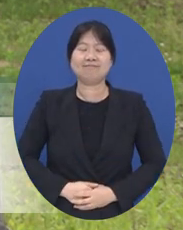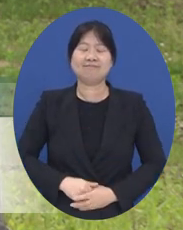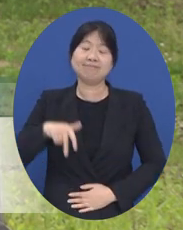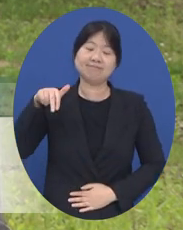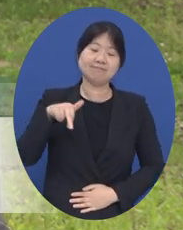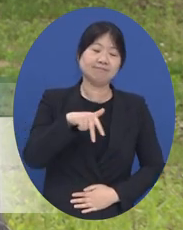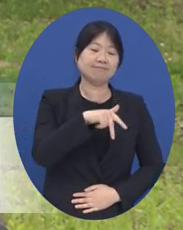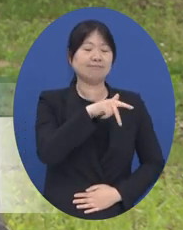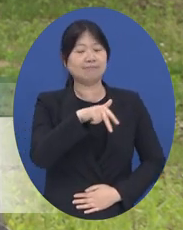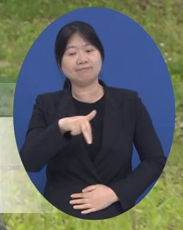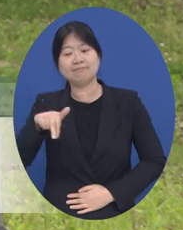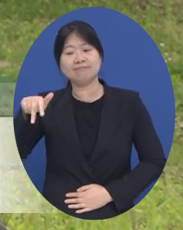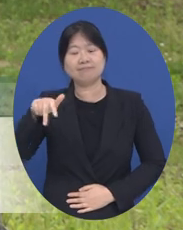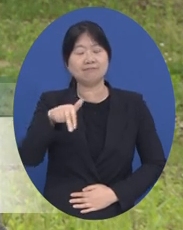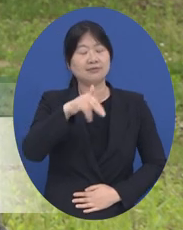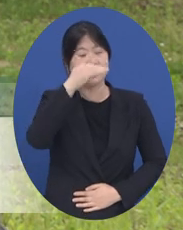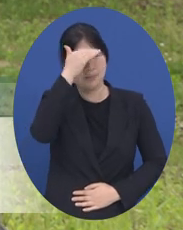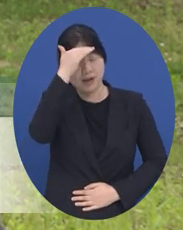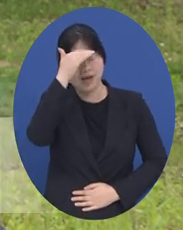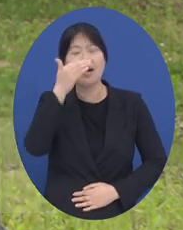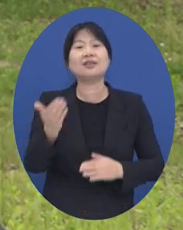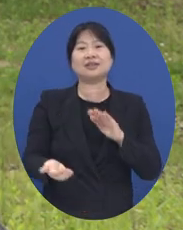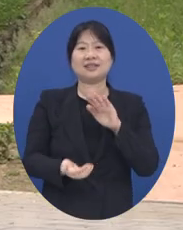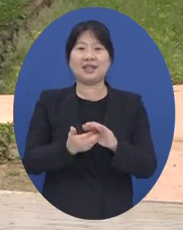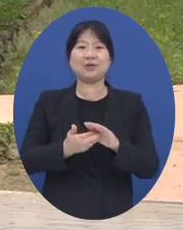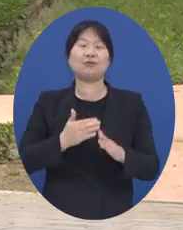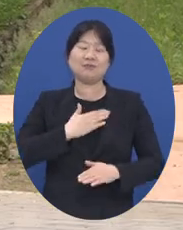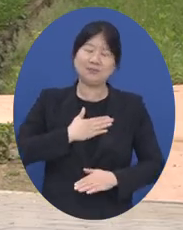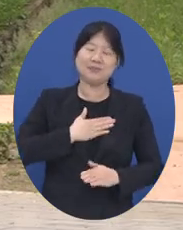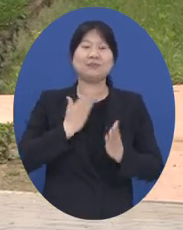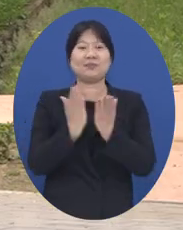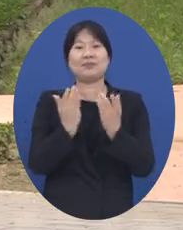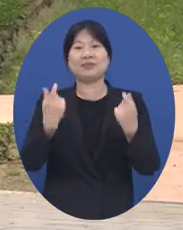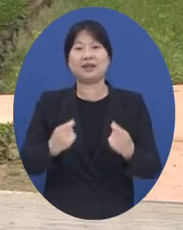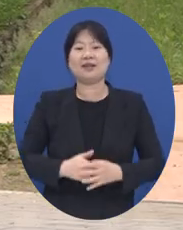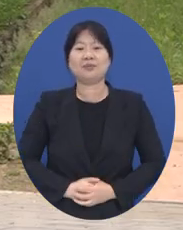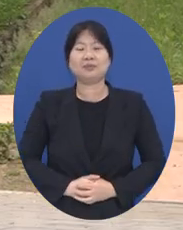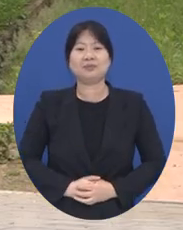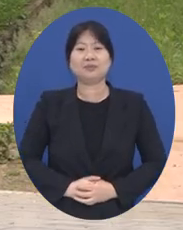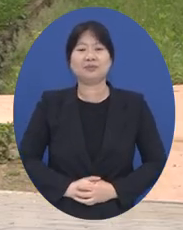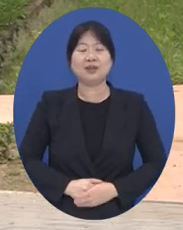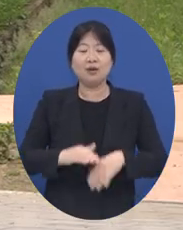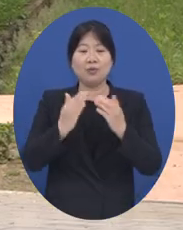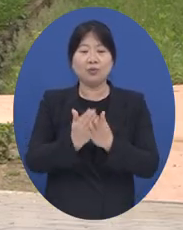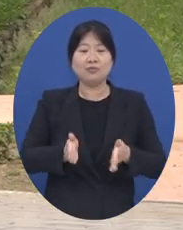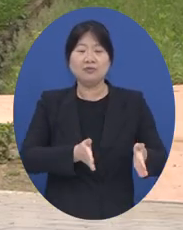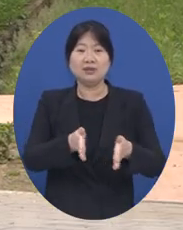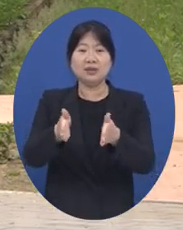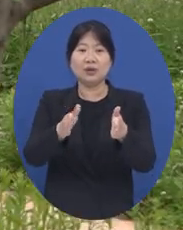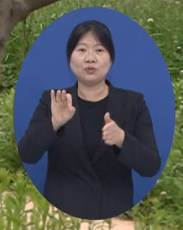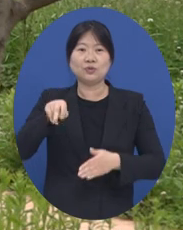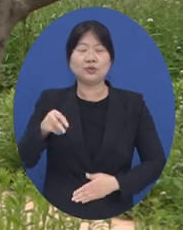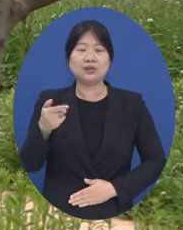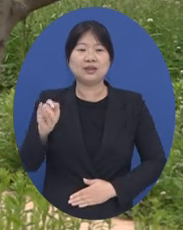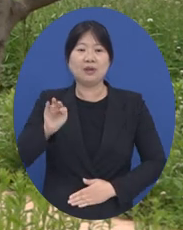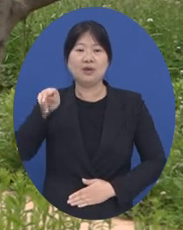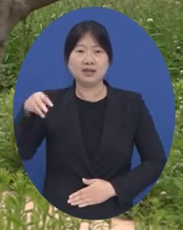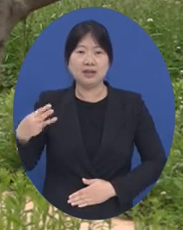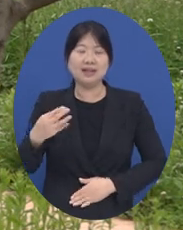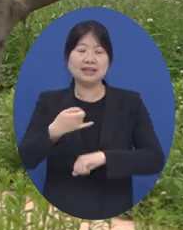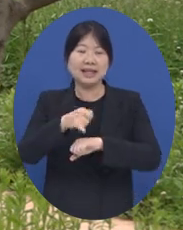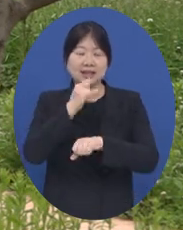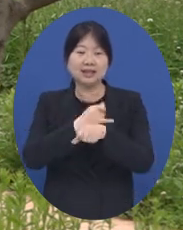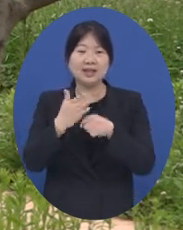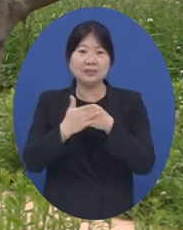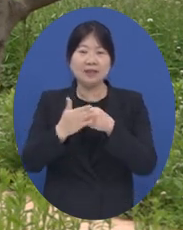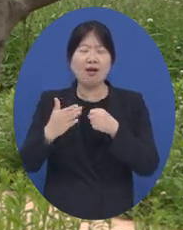보시면 최고의 저항 소로 아마 될 것 같습니다 혼재한 도자 공원의 모든 코스의 유니버설 t 살인 적용해 어르신이나